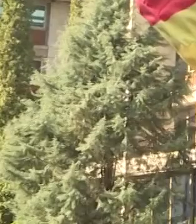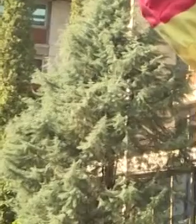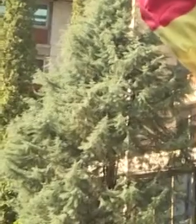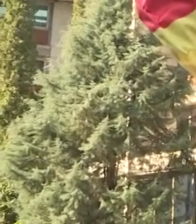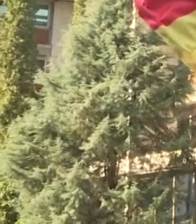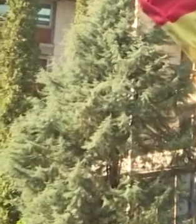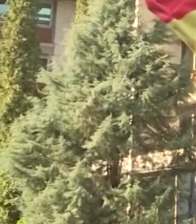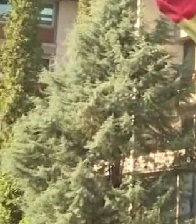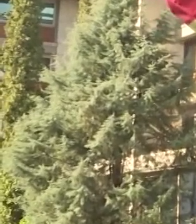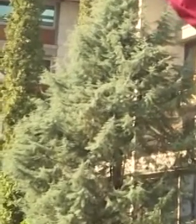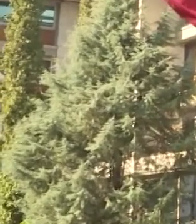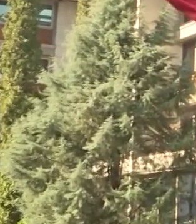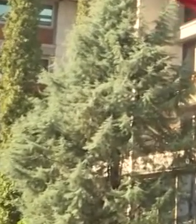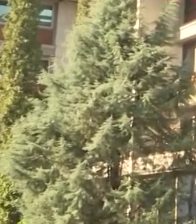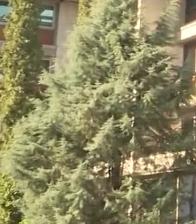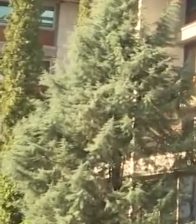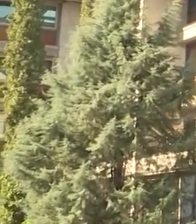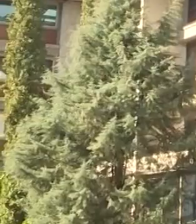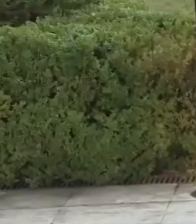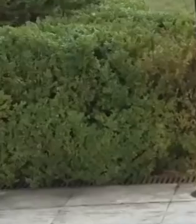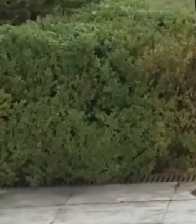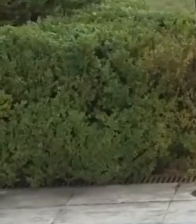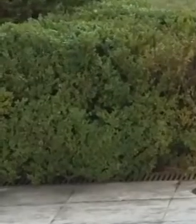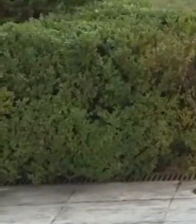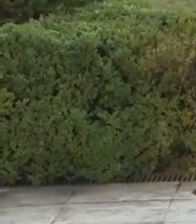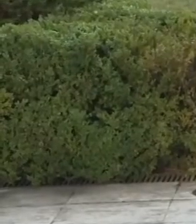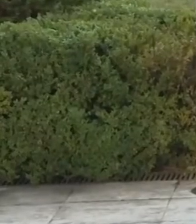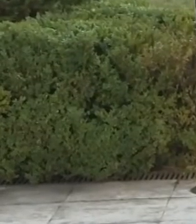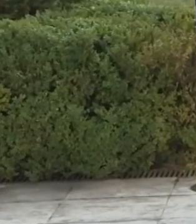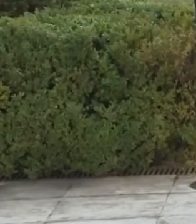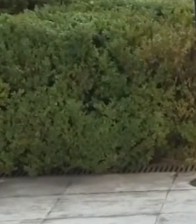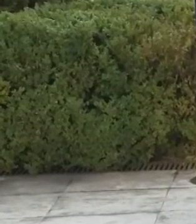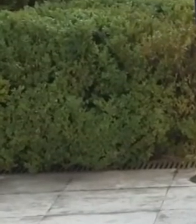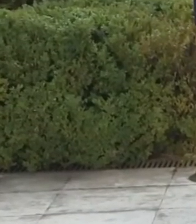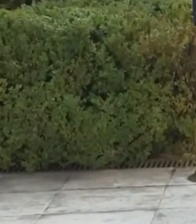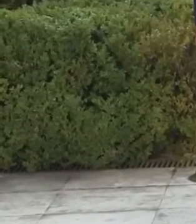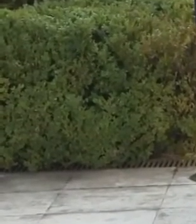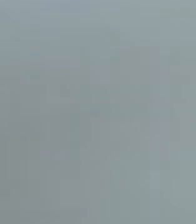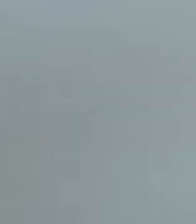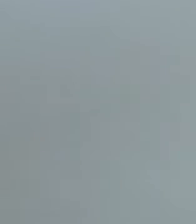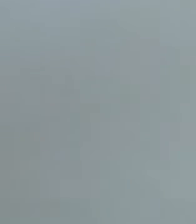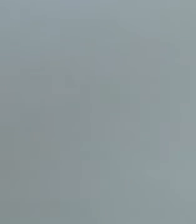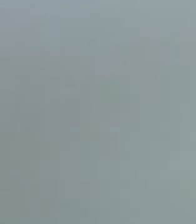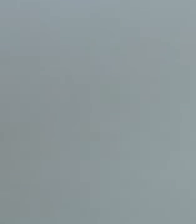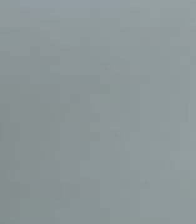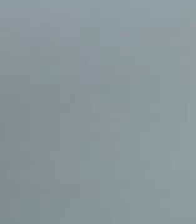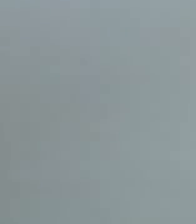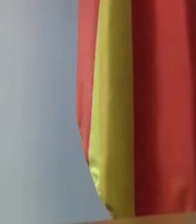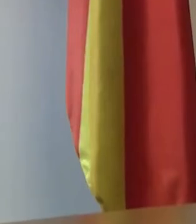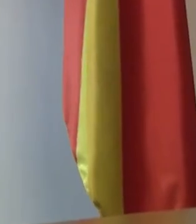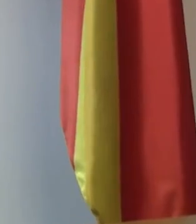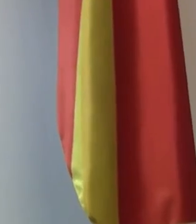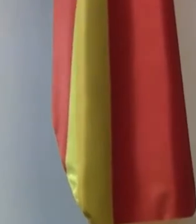kryetarëve të qeverive të vendeve të NATO-s nga Europa Juglindore që po mbahet sot në Sofje të Bullgarisë, u shpreh se me kryeministrin